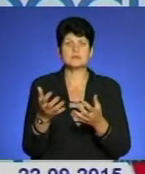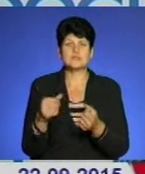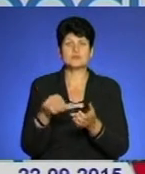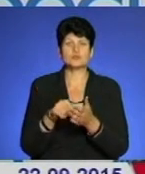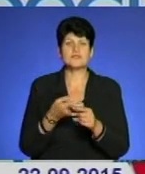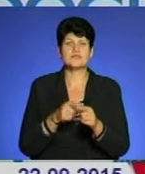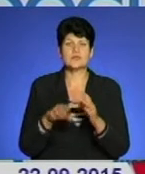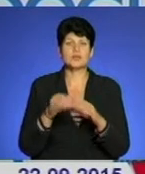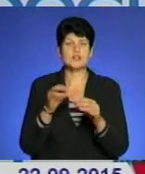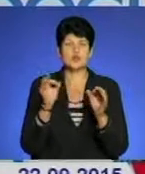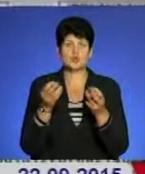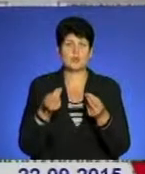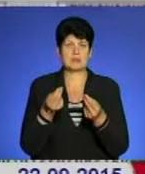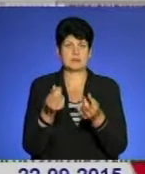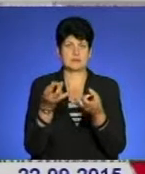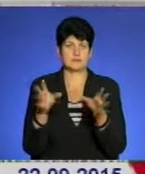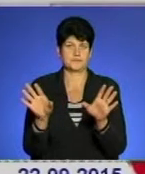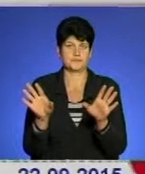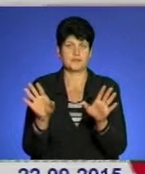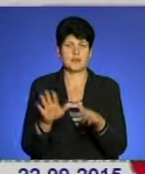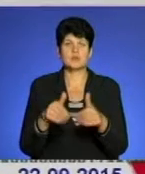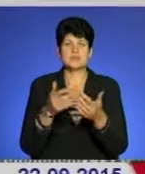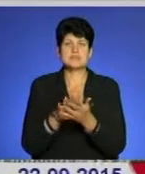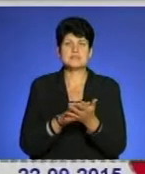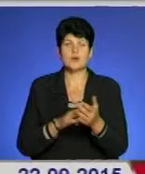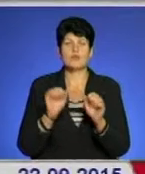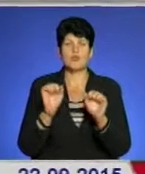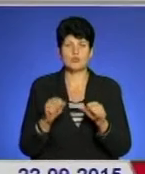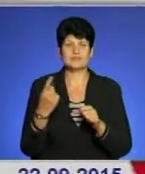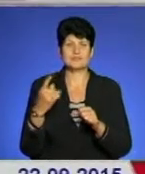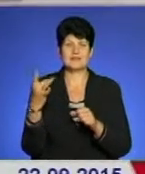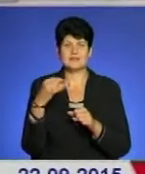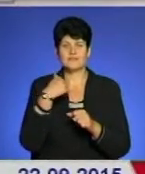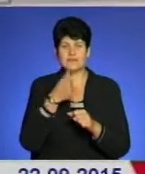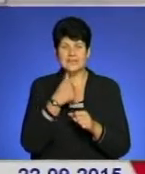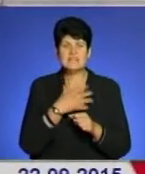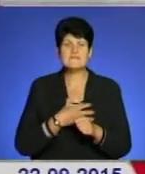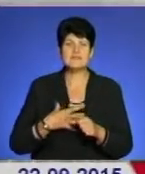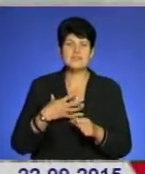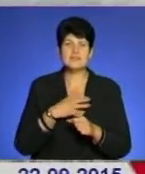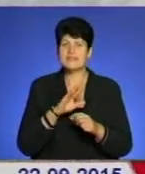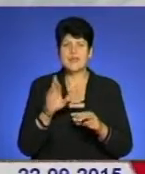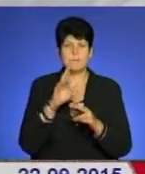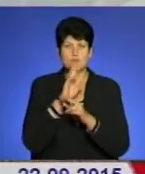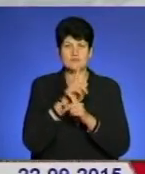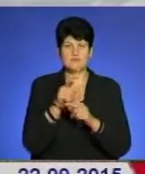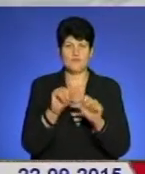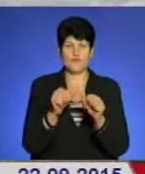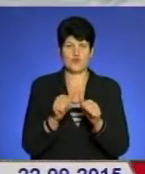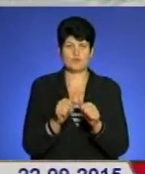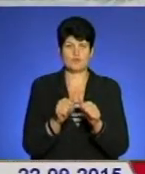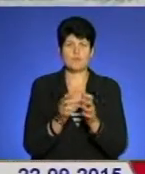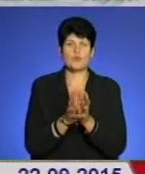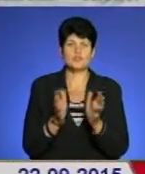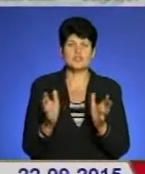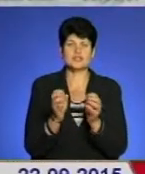цій лотереї, нічого платити не потрібно. Подавати заявку можна лише раз на рік. І надважливо – не помилитись в її оформленні. Адже